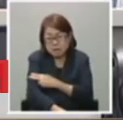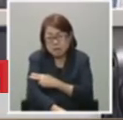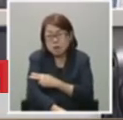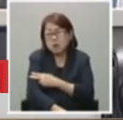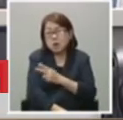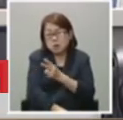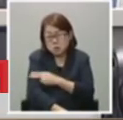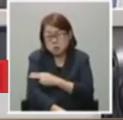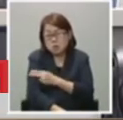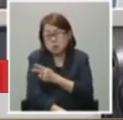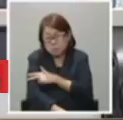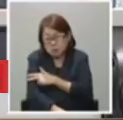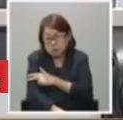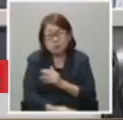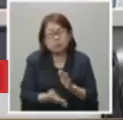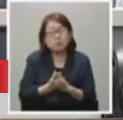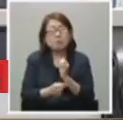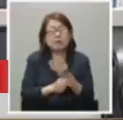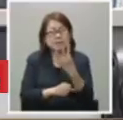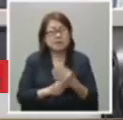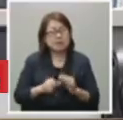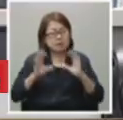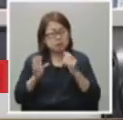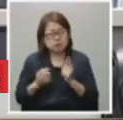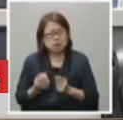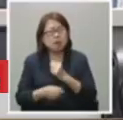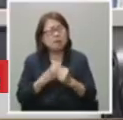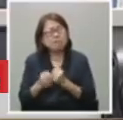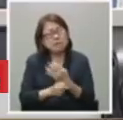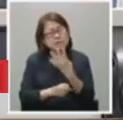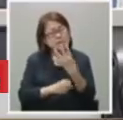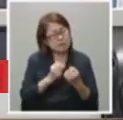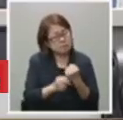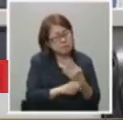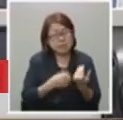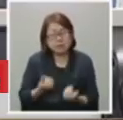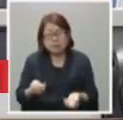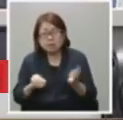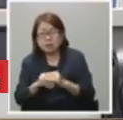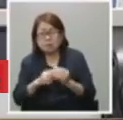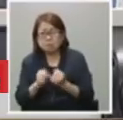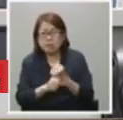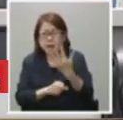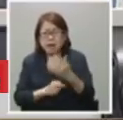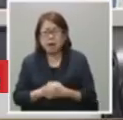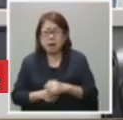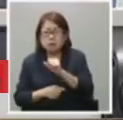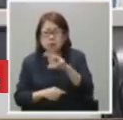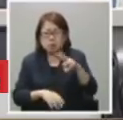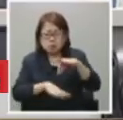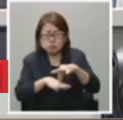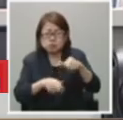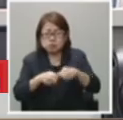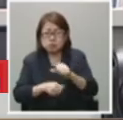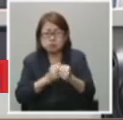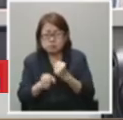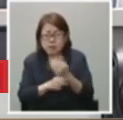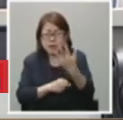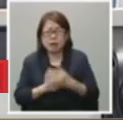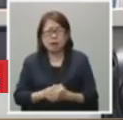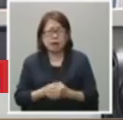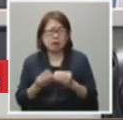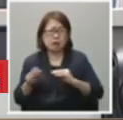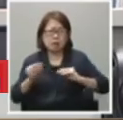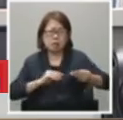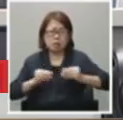ฐบาลมันถึงต้องมี4ไงครับเพราะท่านไปขย่งไปถึง5สวอยู่5อย่างเงี้ยมันก็กลไกบิด